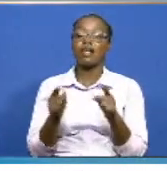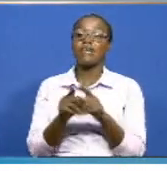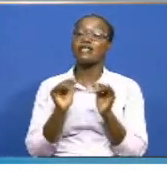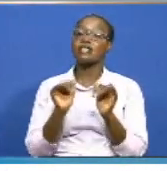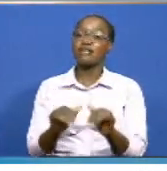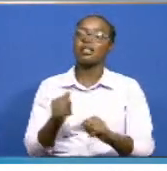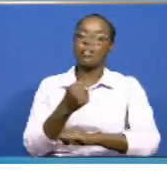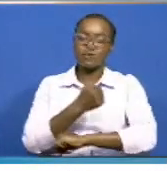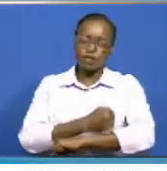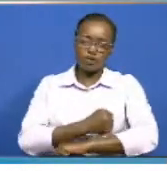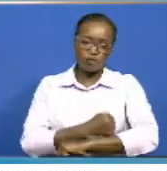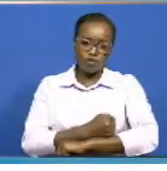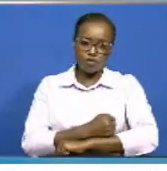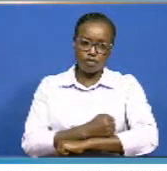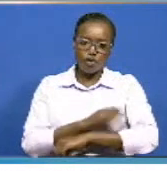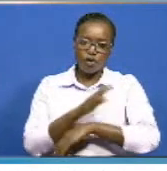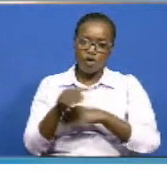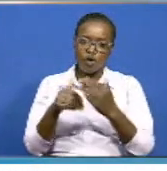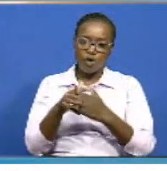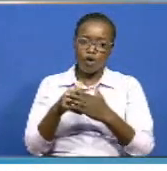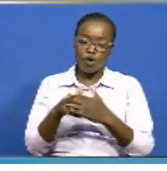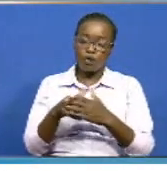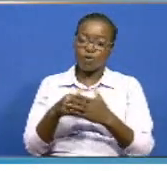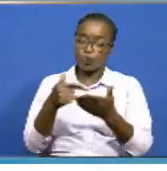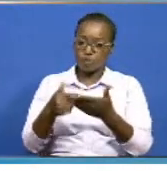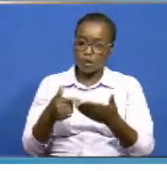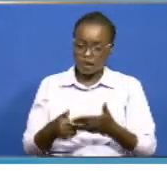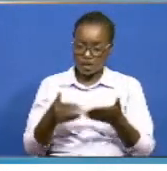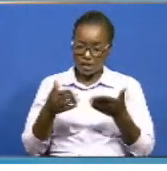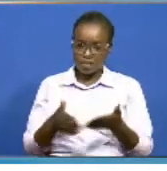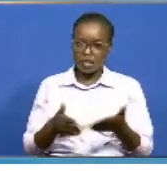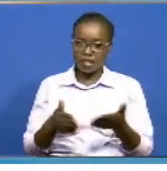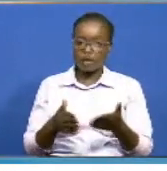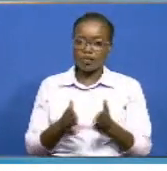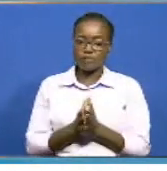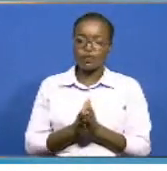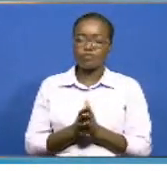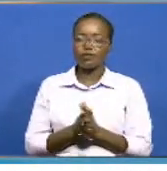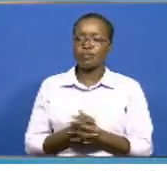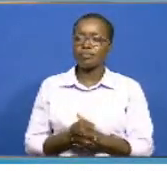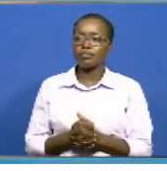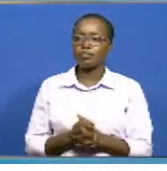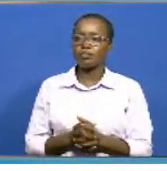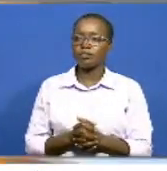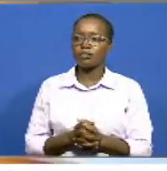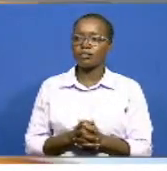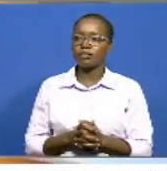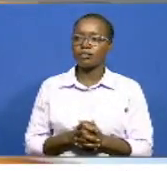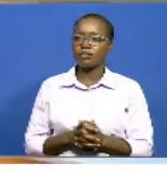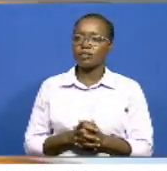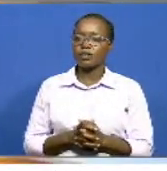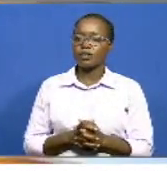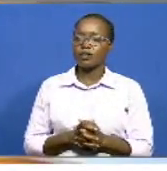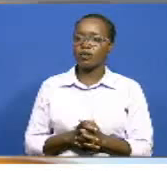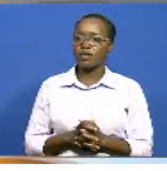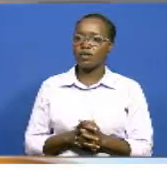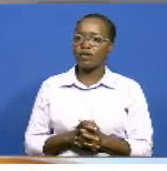shuleni. Hayo yote tutakuwa tunayapata hapa kwenye Tamrini, lakini kwanza tuanze kwa kupata shajara.